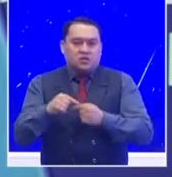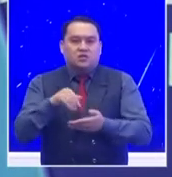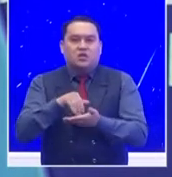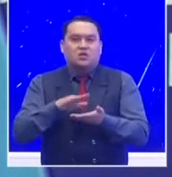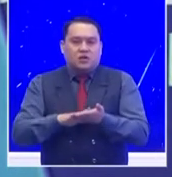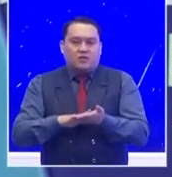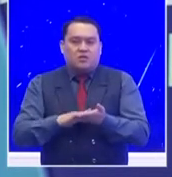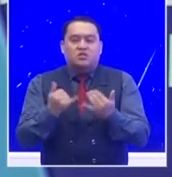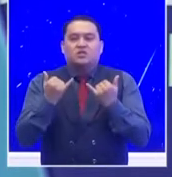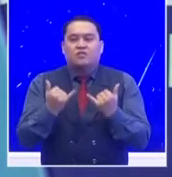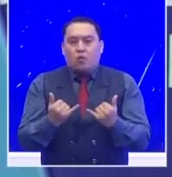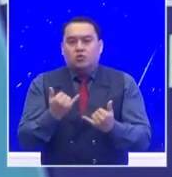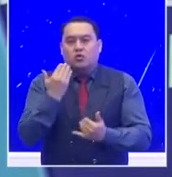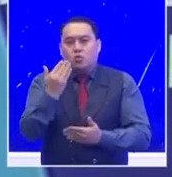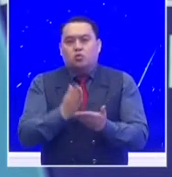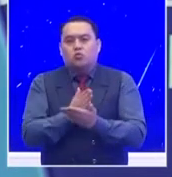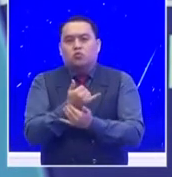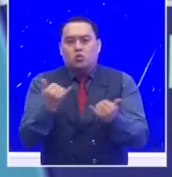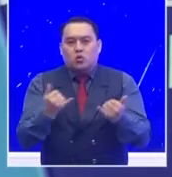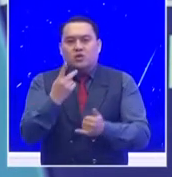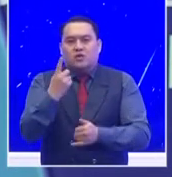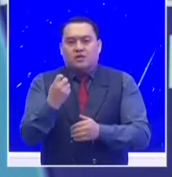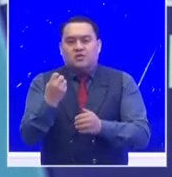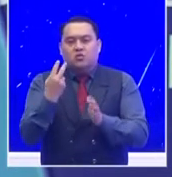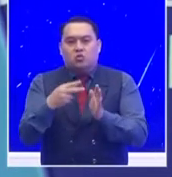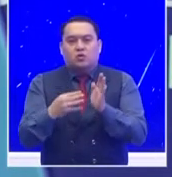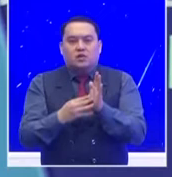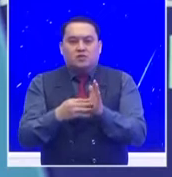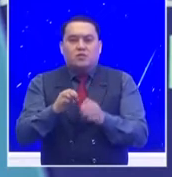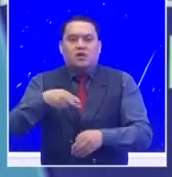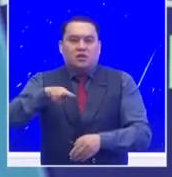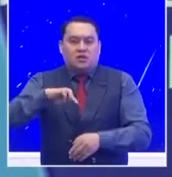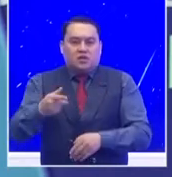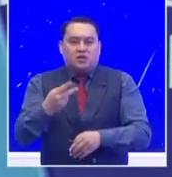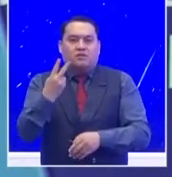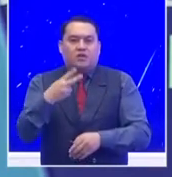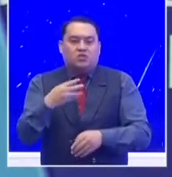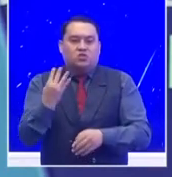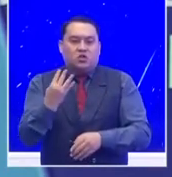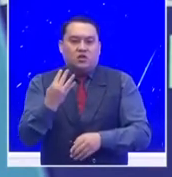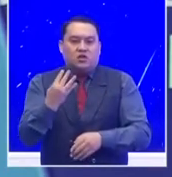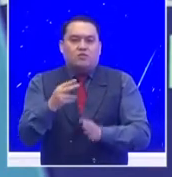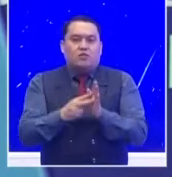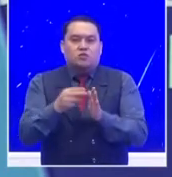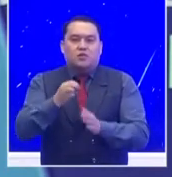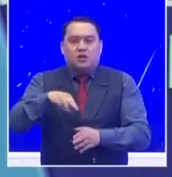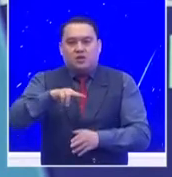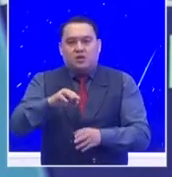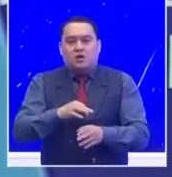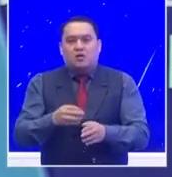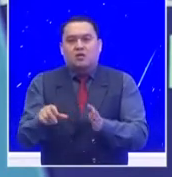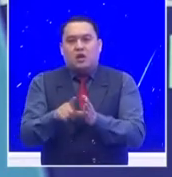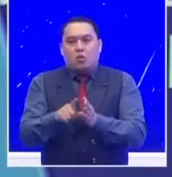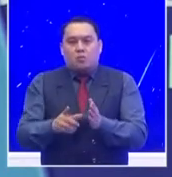зарегистрировано. Сегодня ими оказано услуг на 249 миллиардов тенге и 24,8 миллиарда мы получили от них